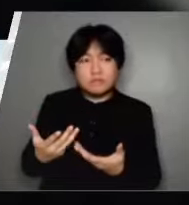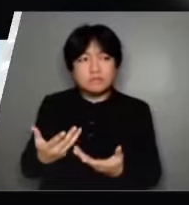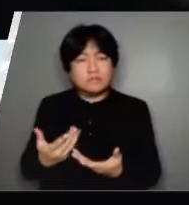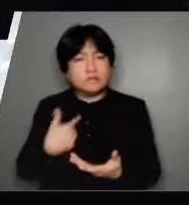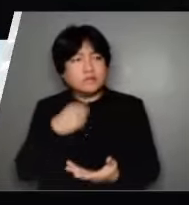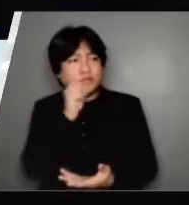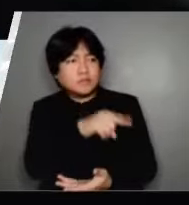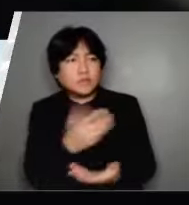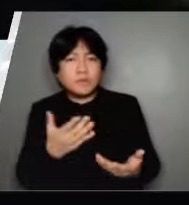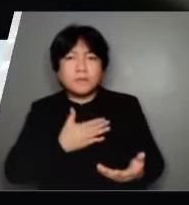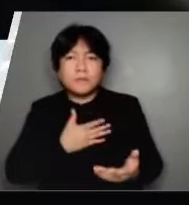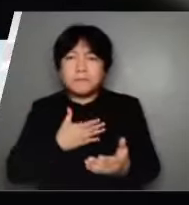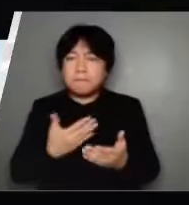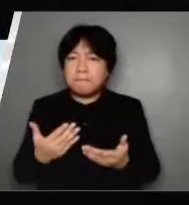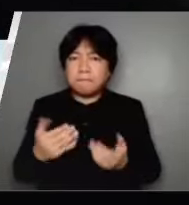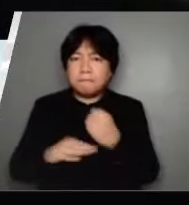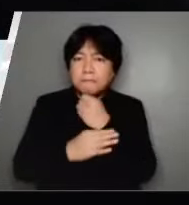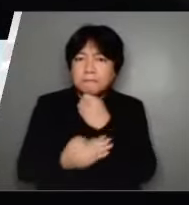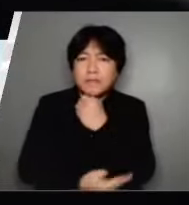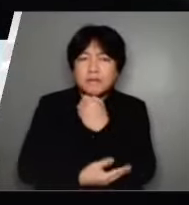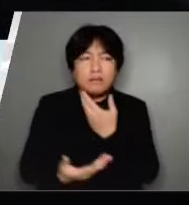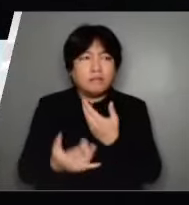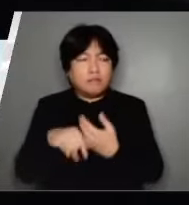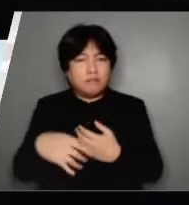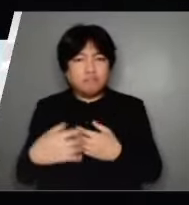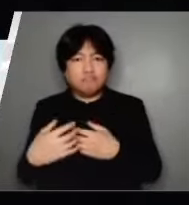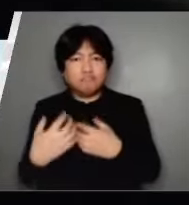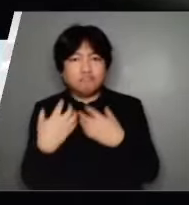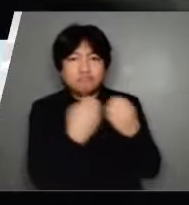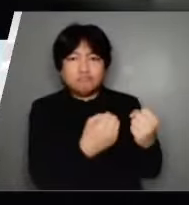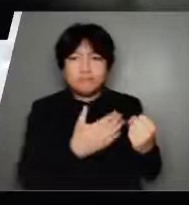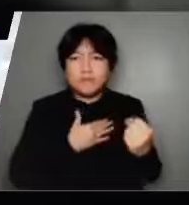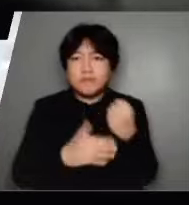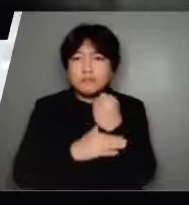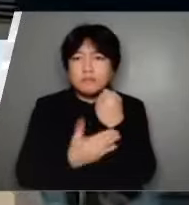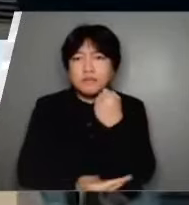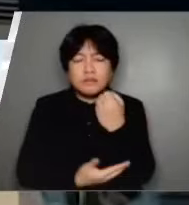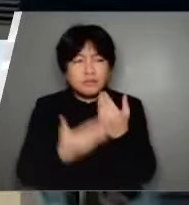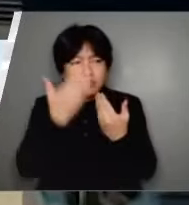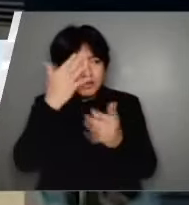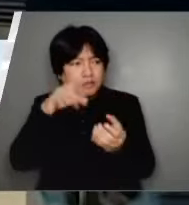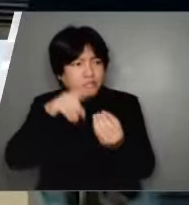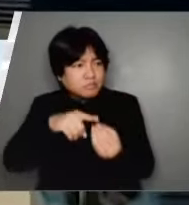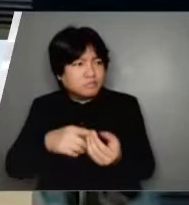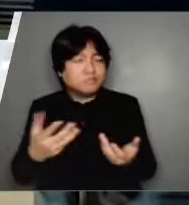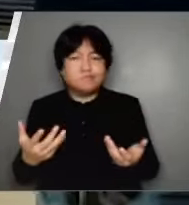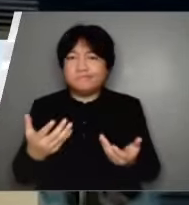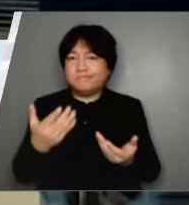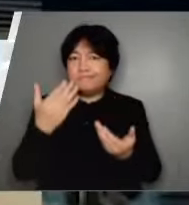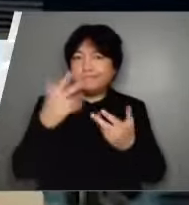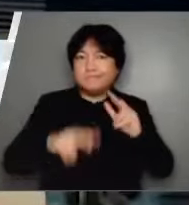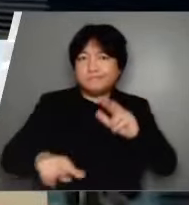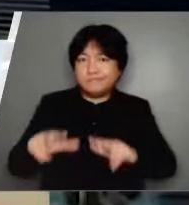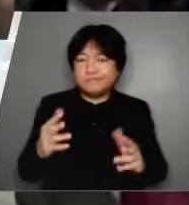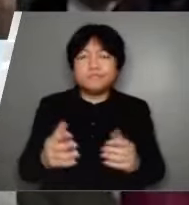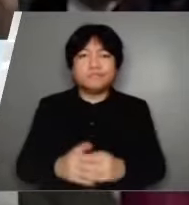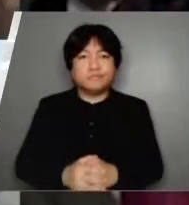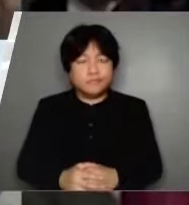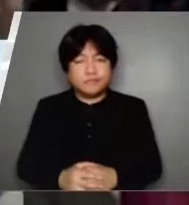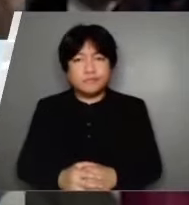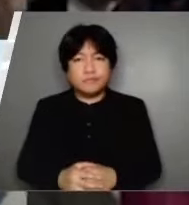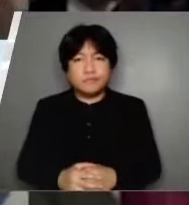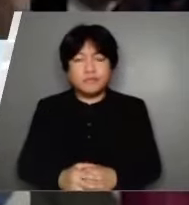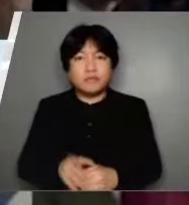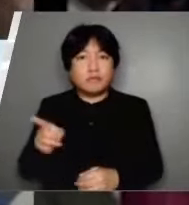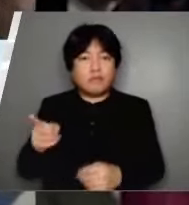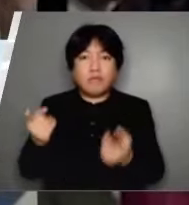They took my bags and put it on the plane before I could know what bags are on the plane. I see. Dahil dito, hindi natuloy ang concert